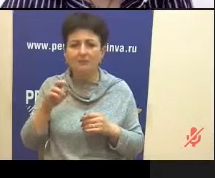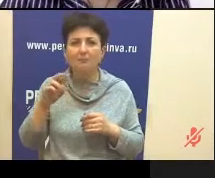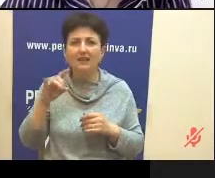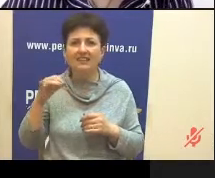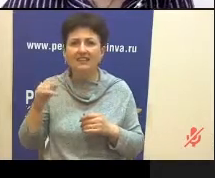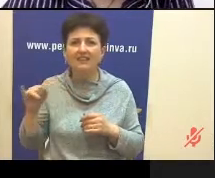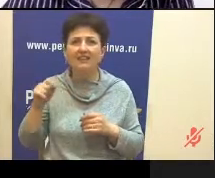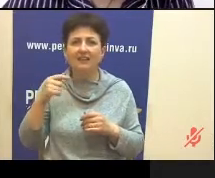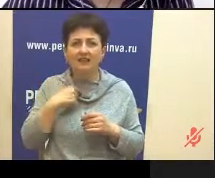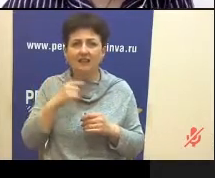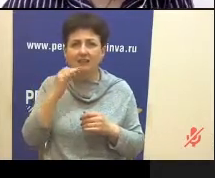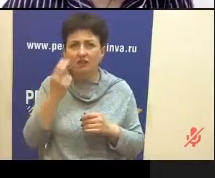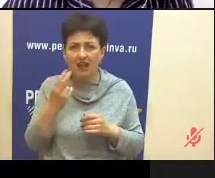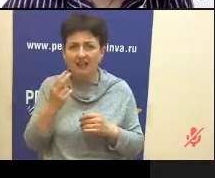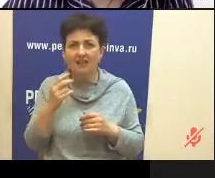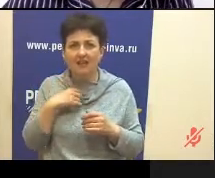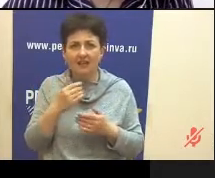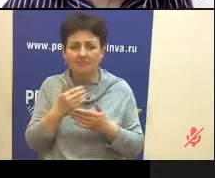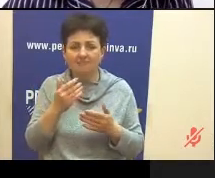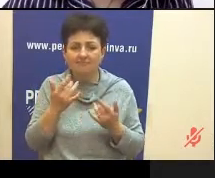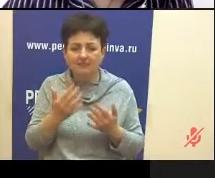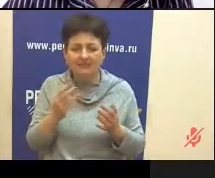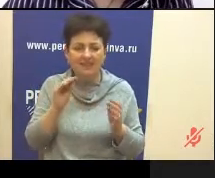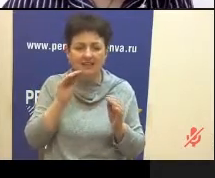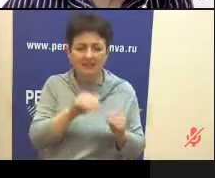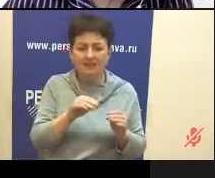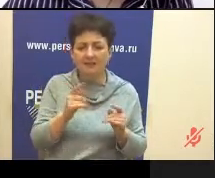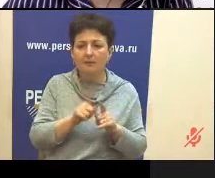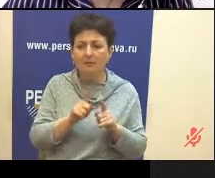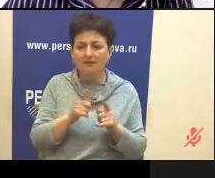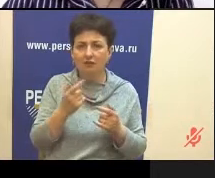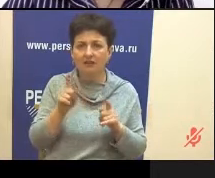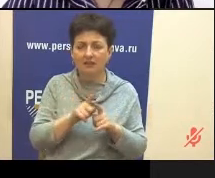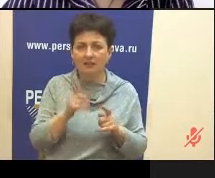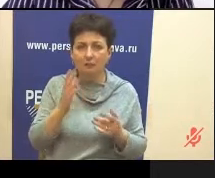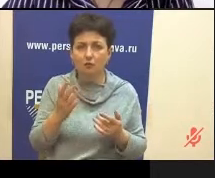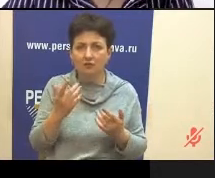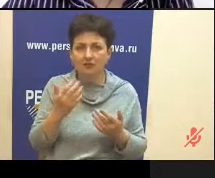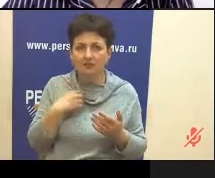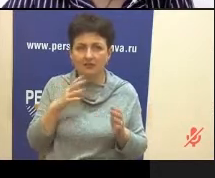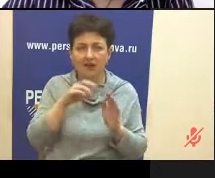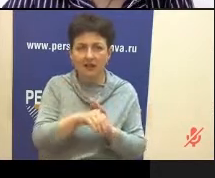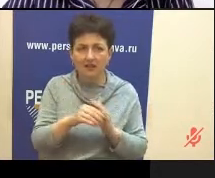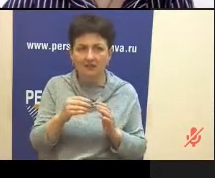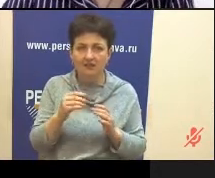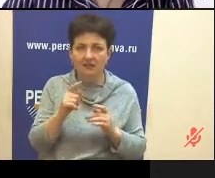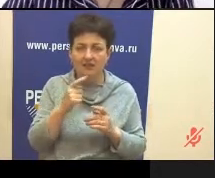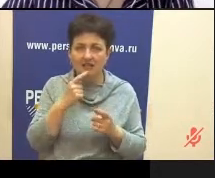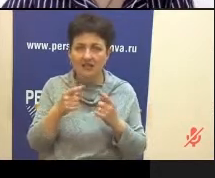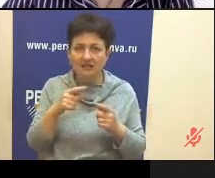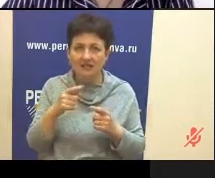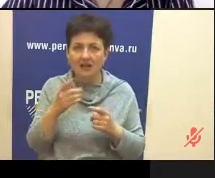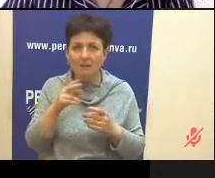на какие-то сложные социальные темы, я буду закладывать критерии, которые звучат примерно так. Это